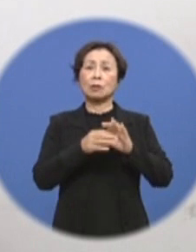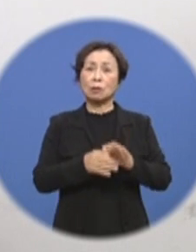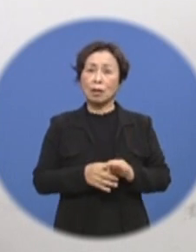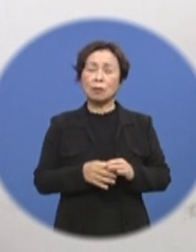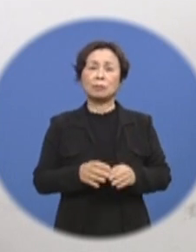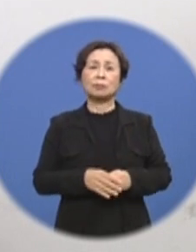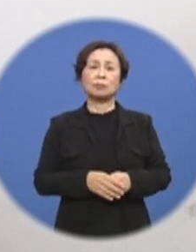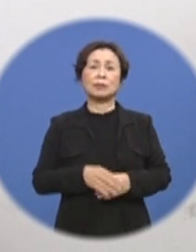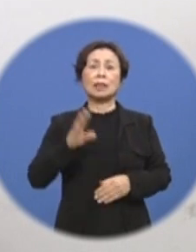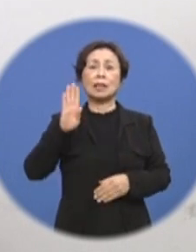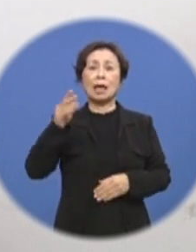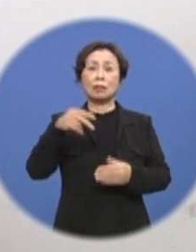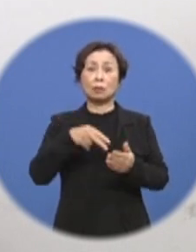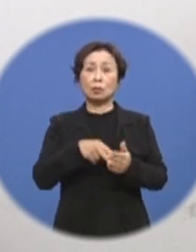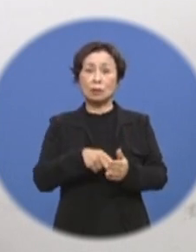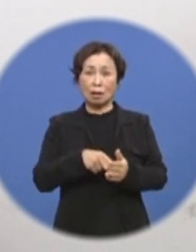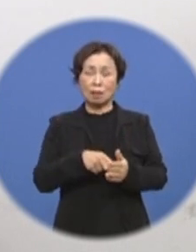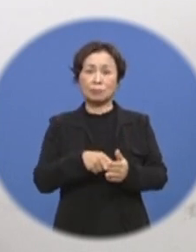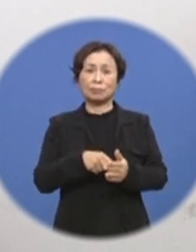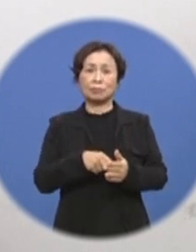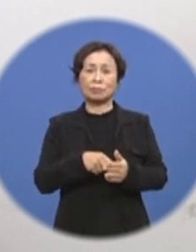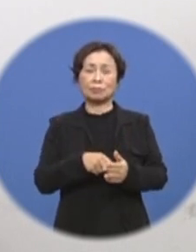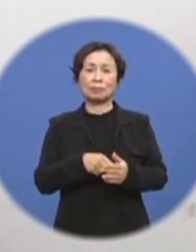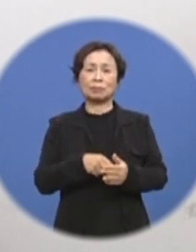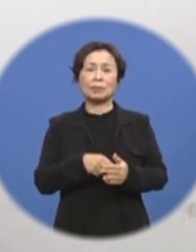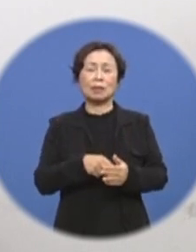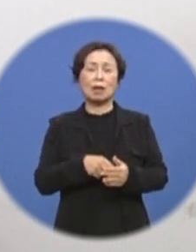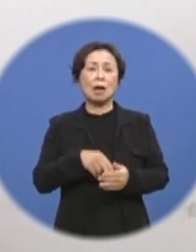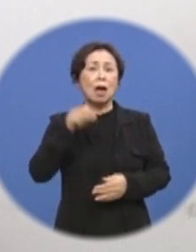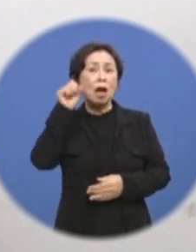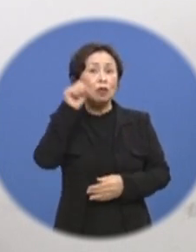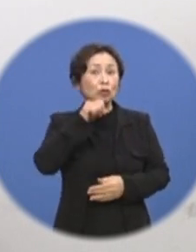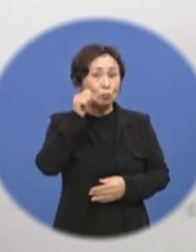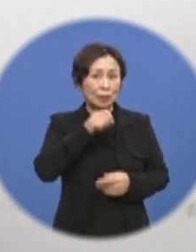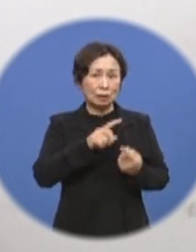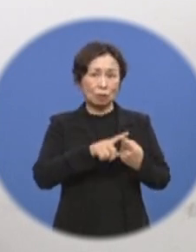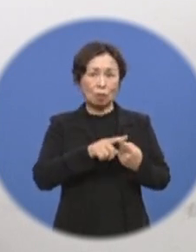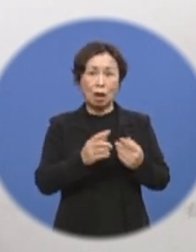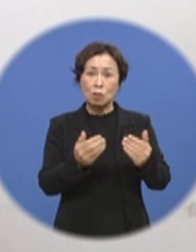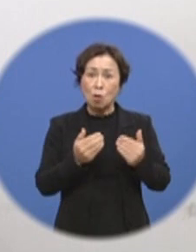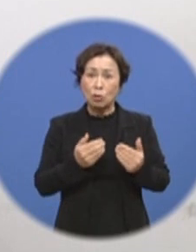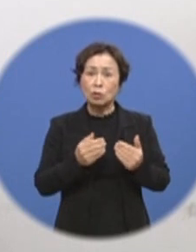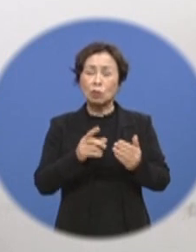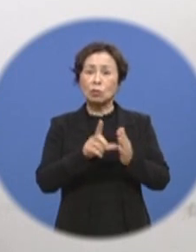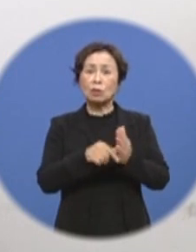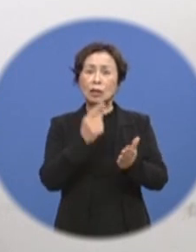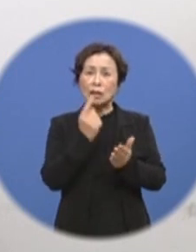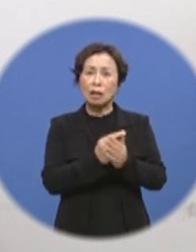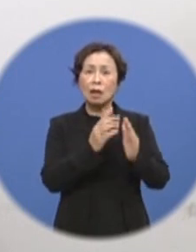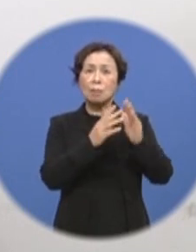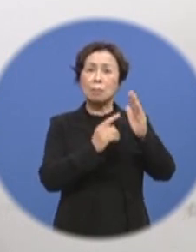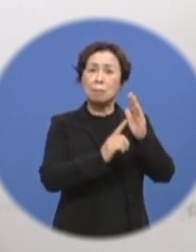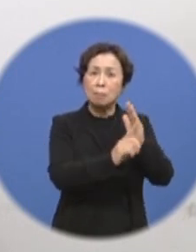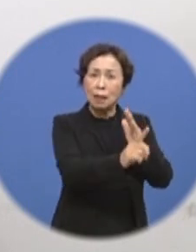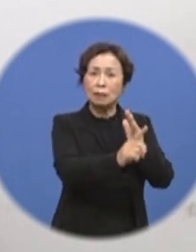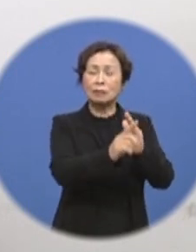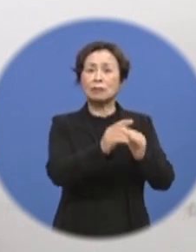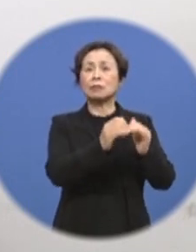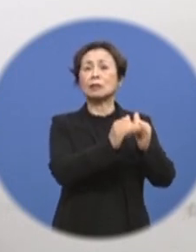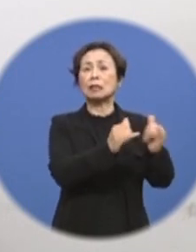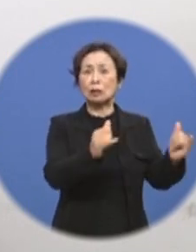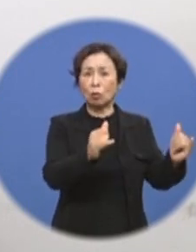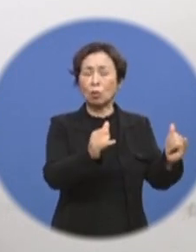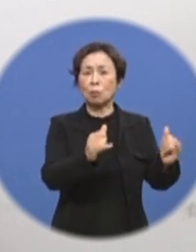県では趣味の両自の時だけ外出する方や近所の